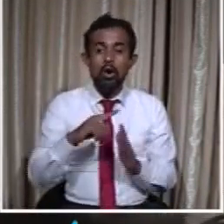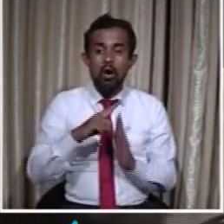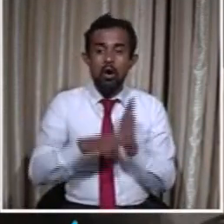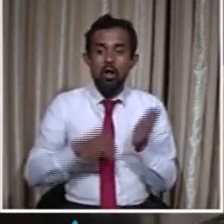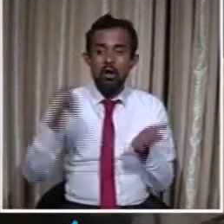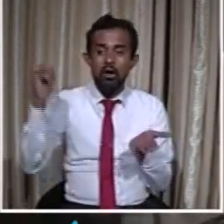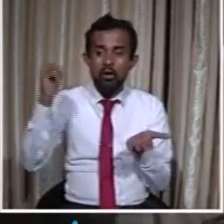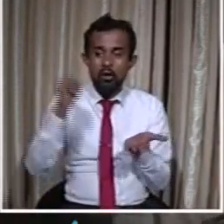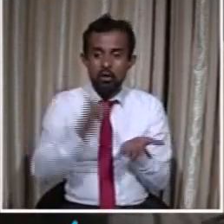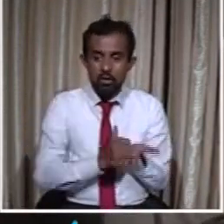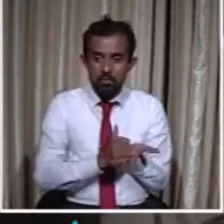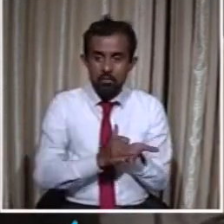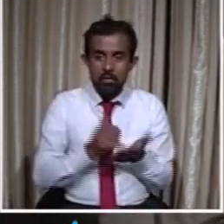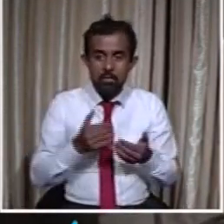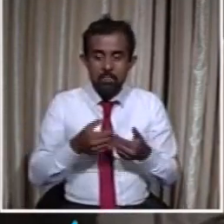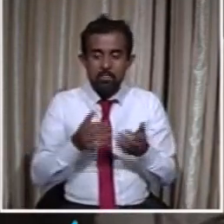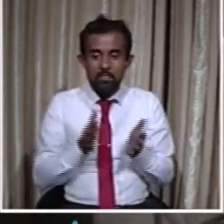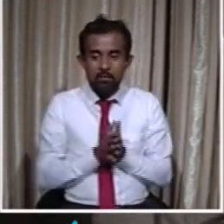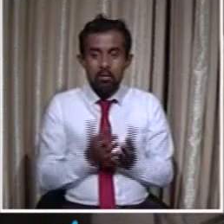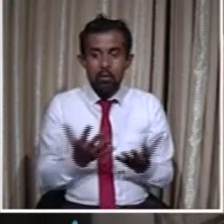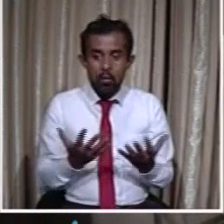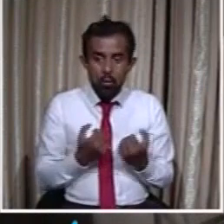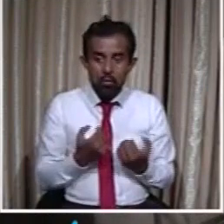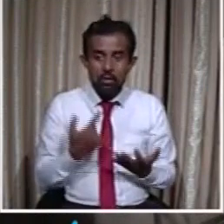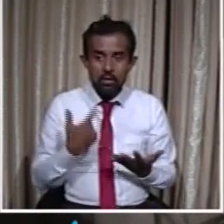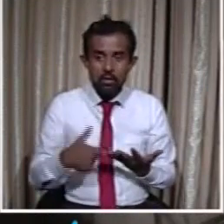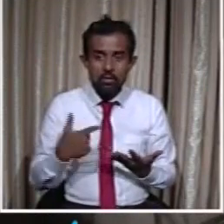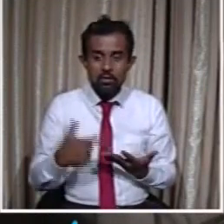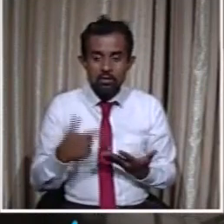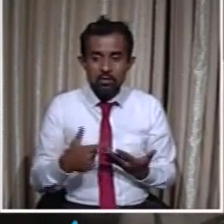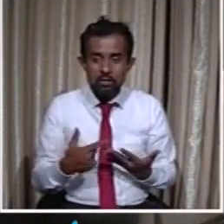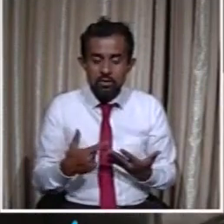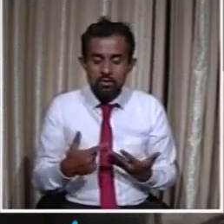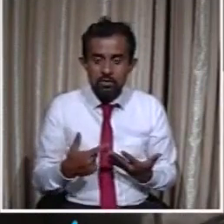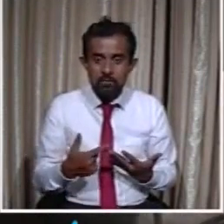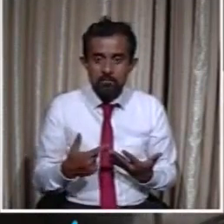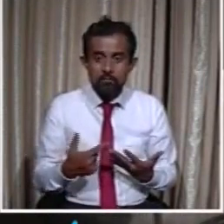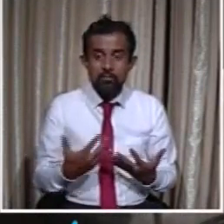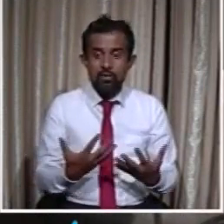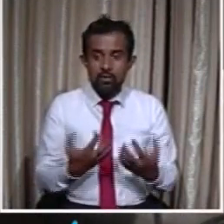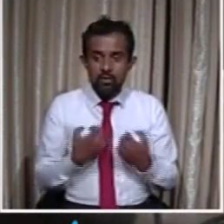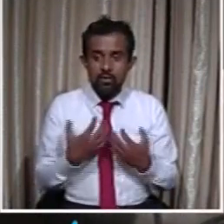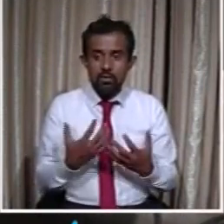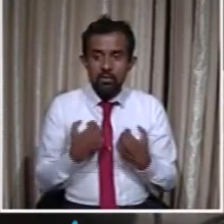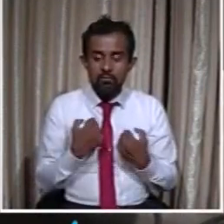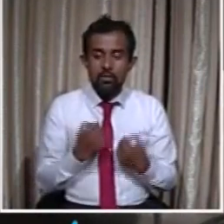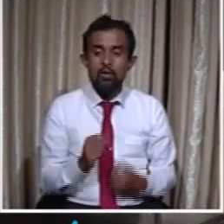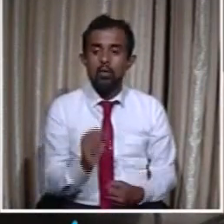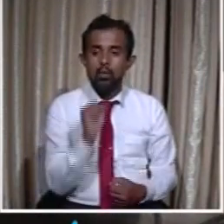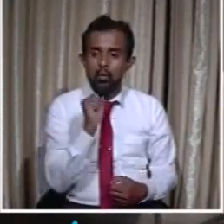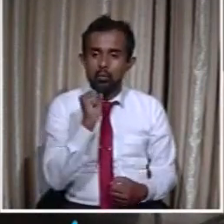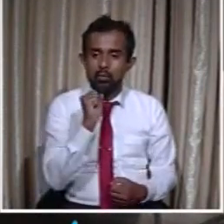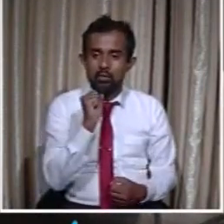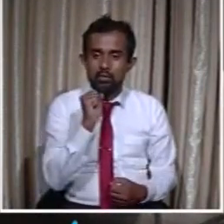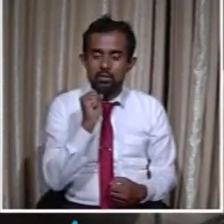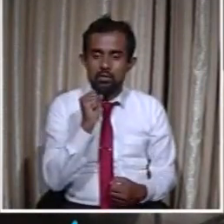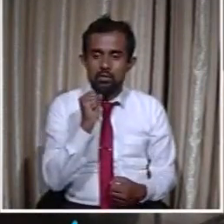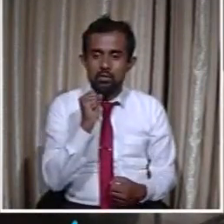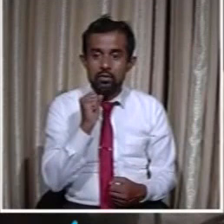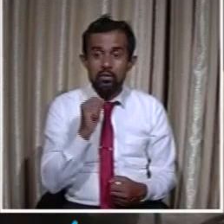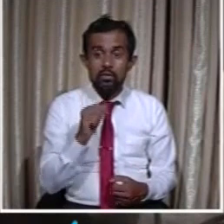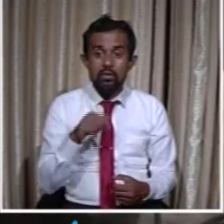எண்ணிய விடயங்களை அவர்கள் இலகுவாக பெற முடியும். ஏனென்றால் இங்கே அவசர தடை சட்டம்